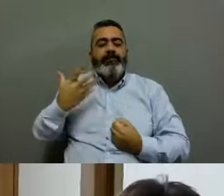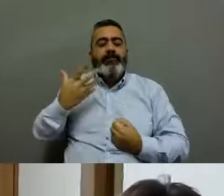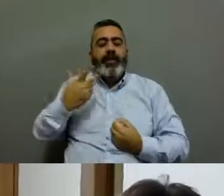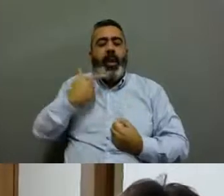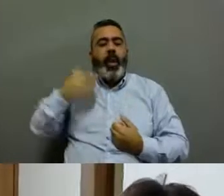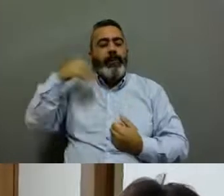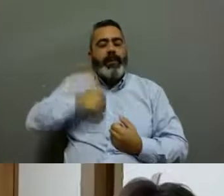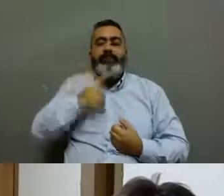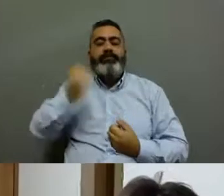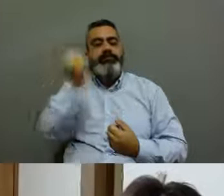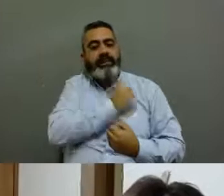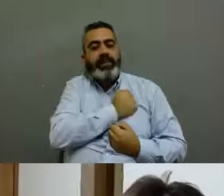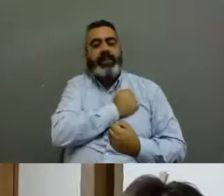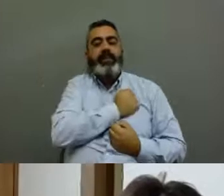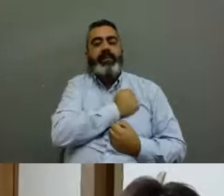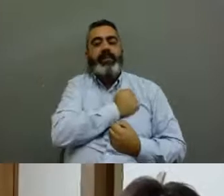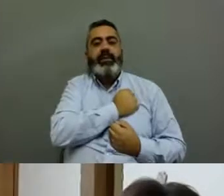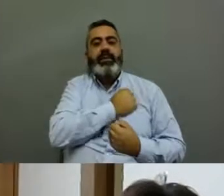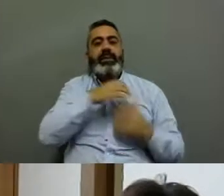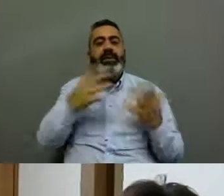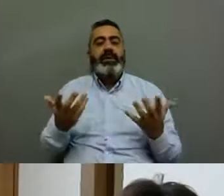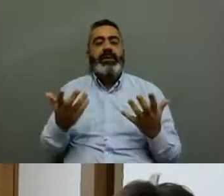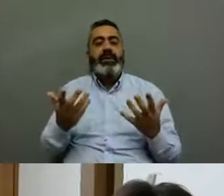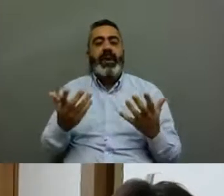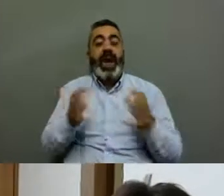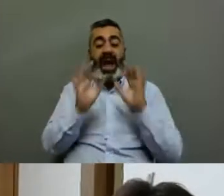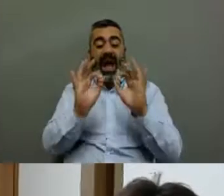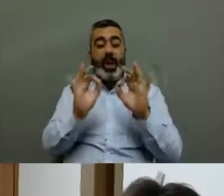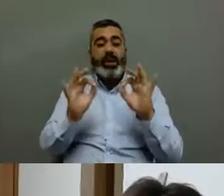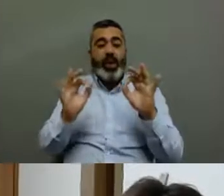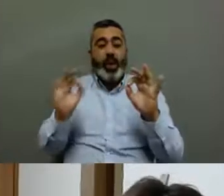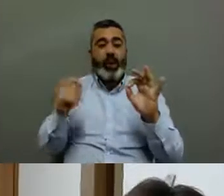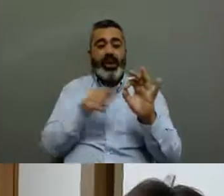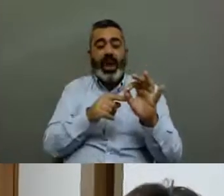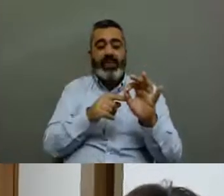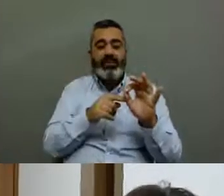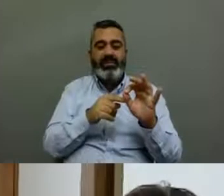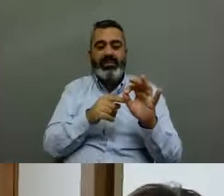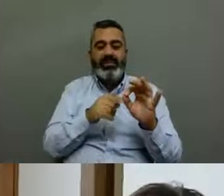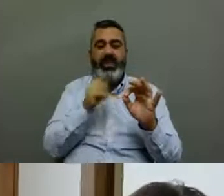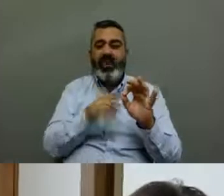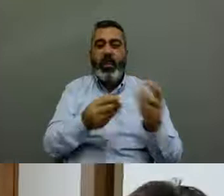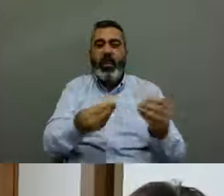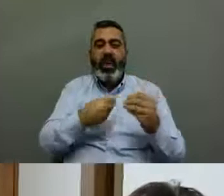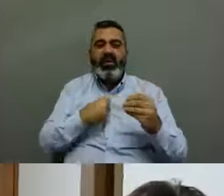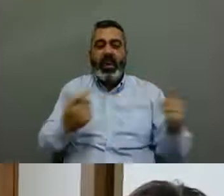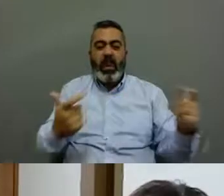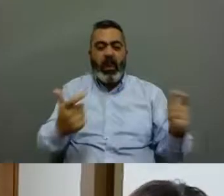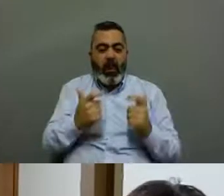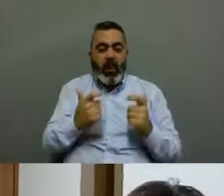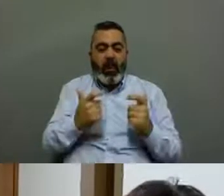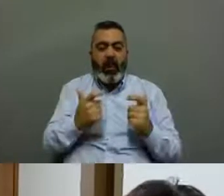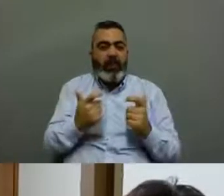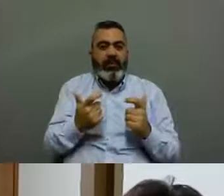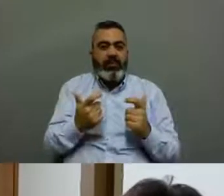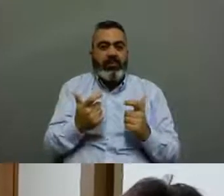πεπισμένη ότι η έννοια της κανονικότητας μόνο όρια και περιορισμούς